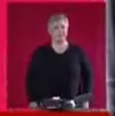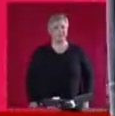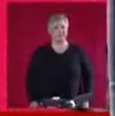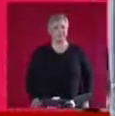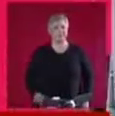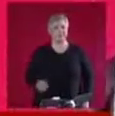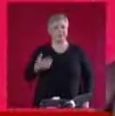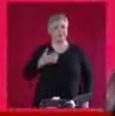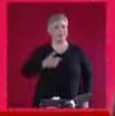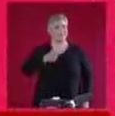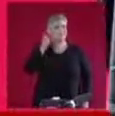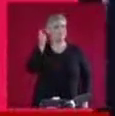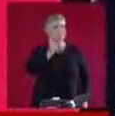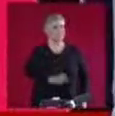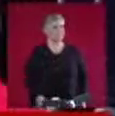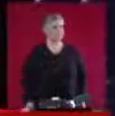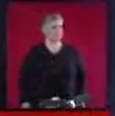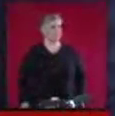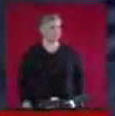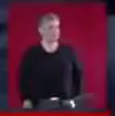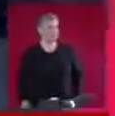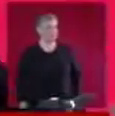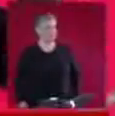λίγο τον d blom αλλά θα το ξεπεράσουμε